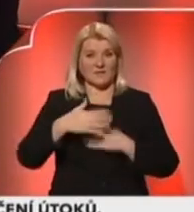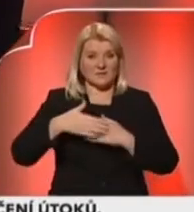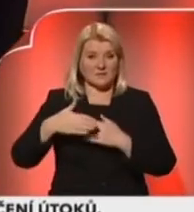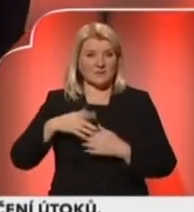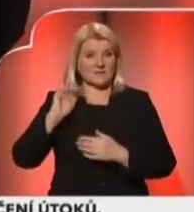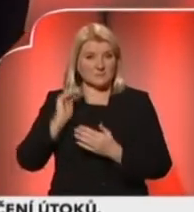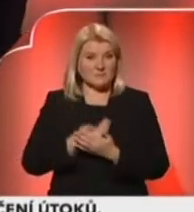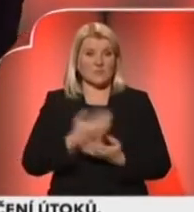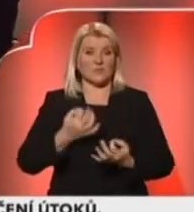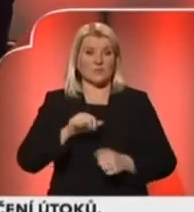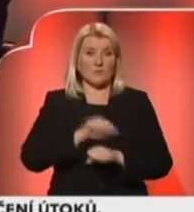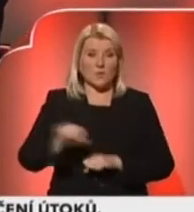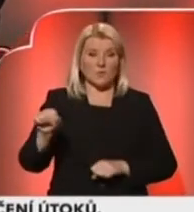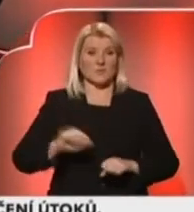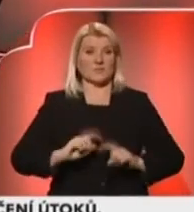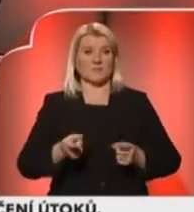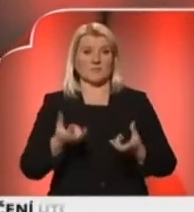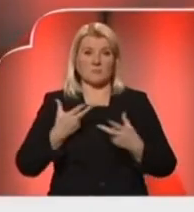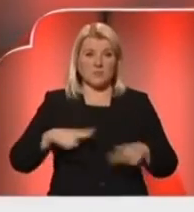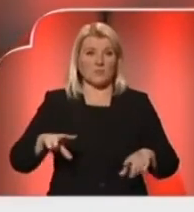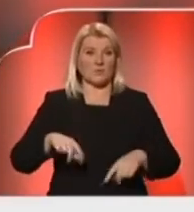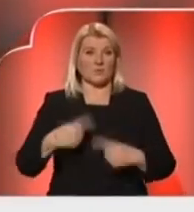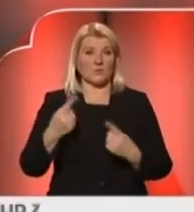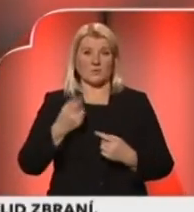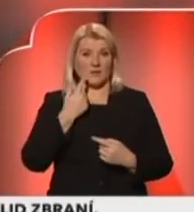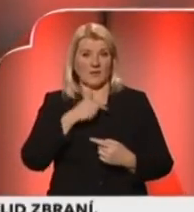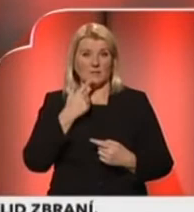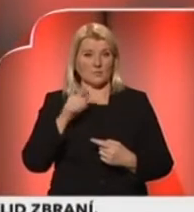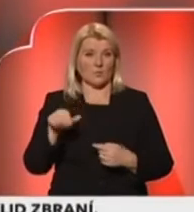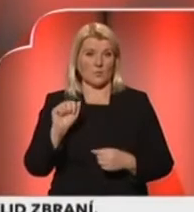čekáte taky nějaké protesty i u vás?